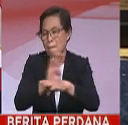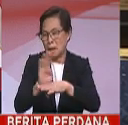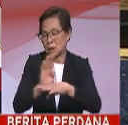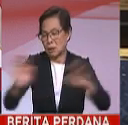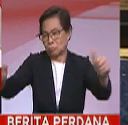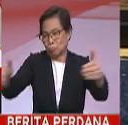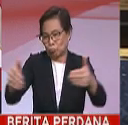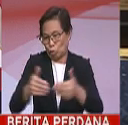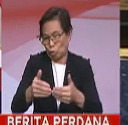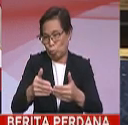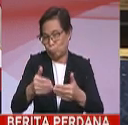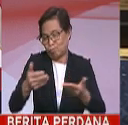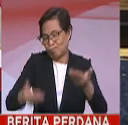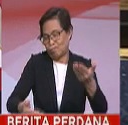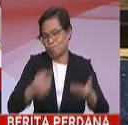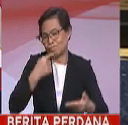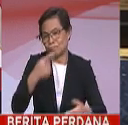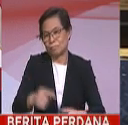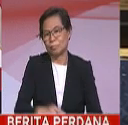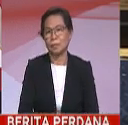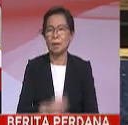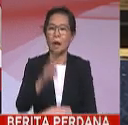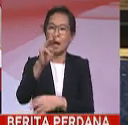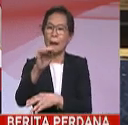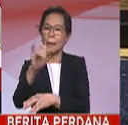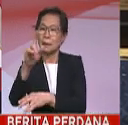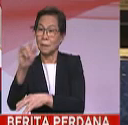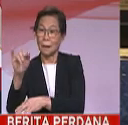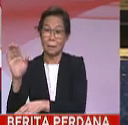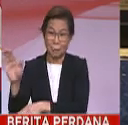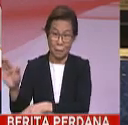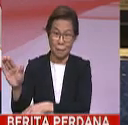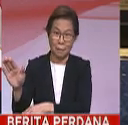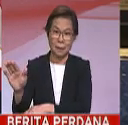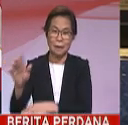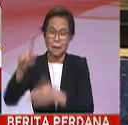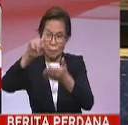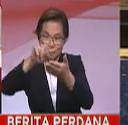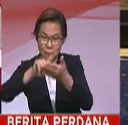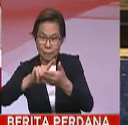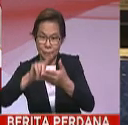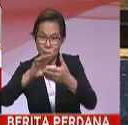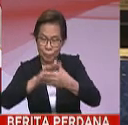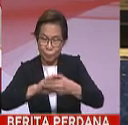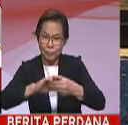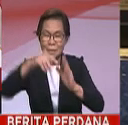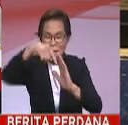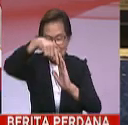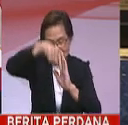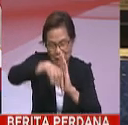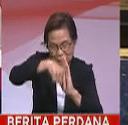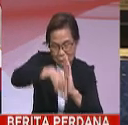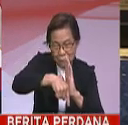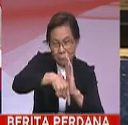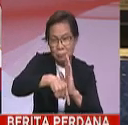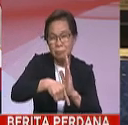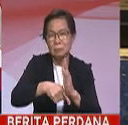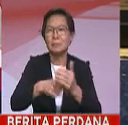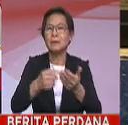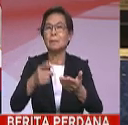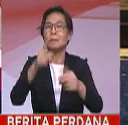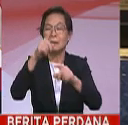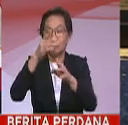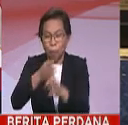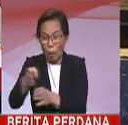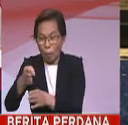Kementerian Perdagangan Antarabangsa dan Industri ataupun MITI akan nanti memperincikan jenis-jenis perkhidmatan